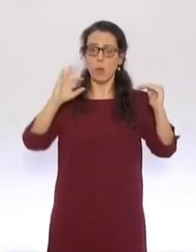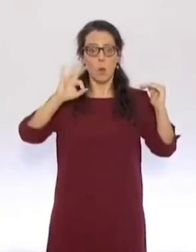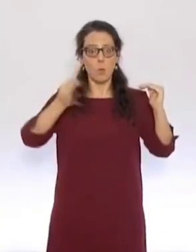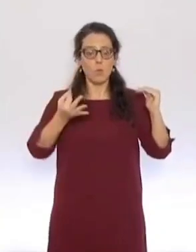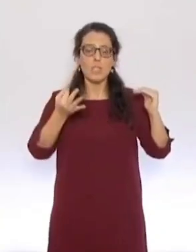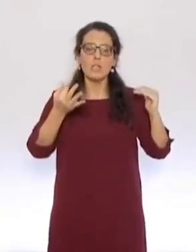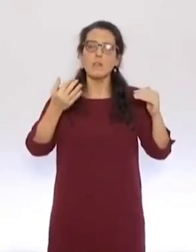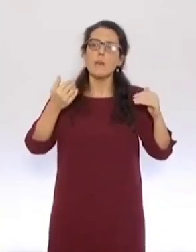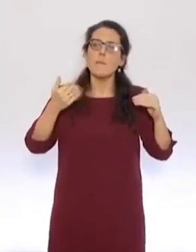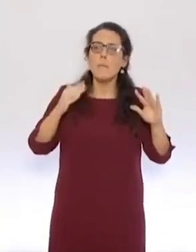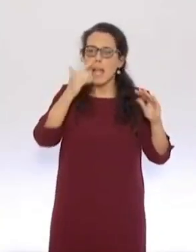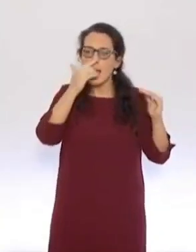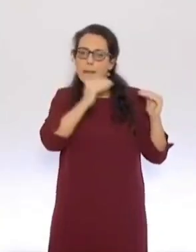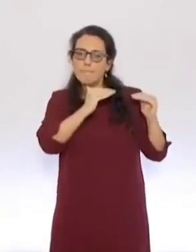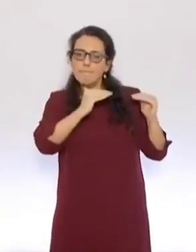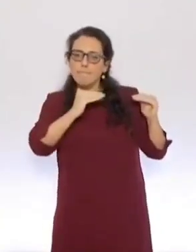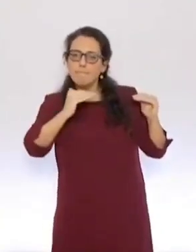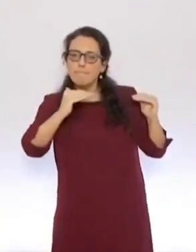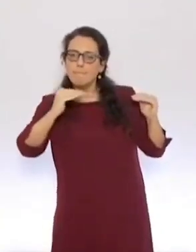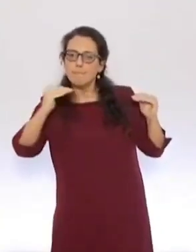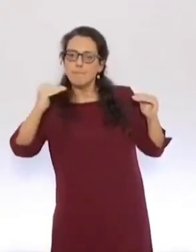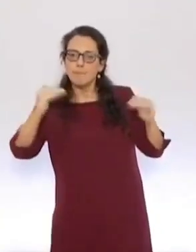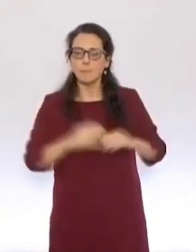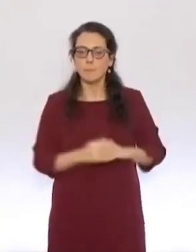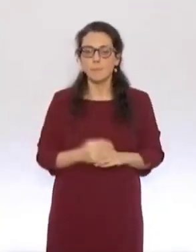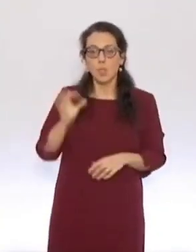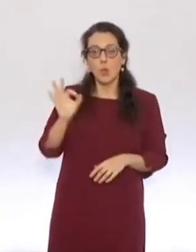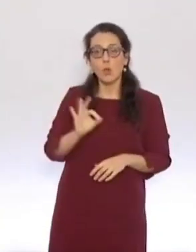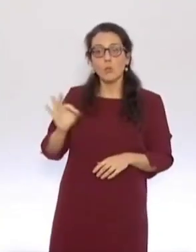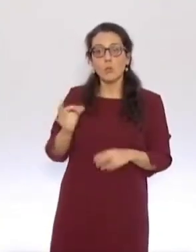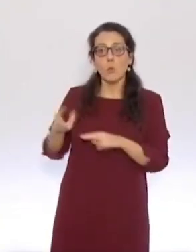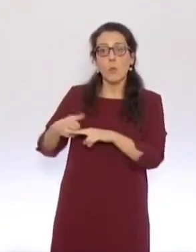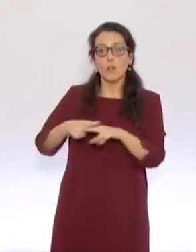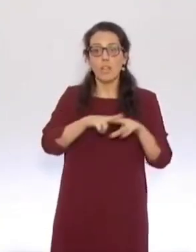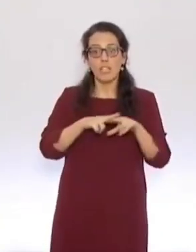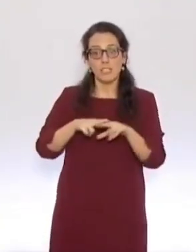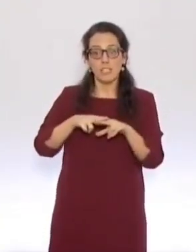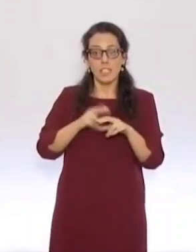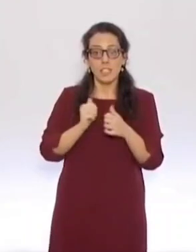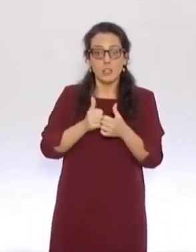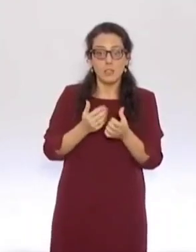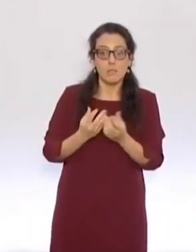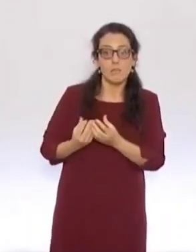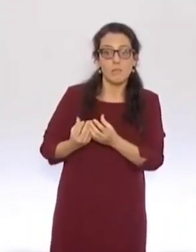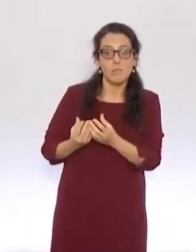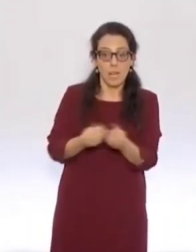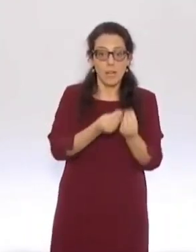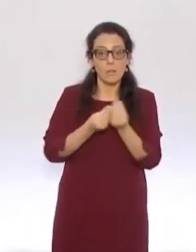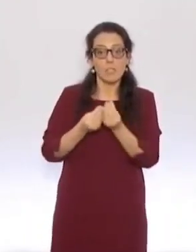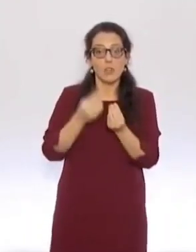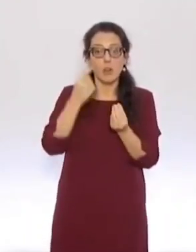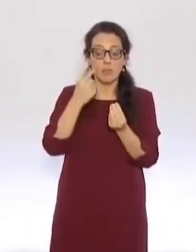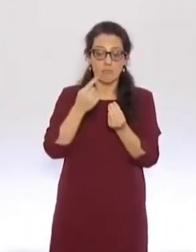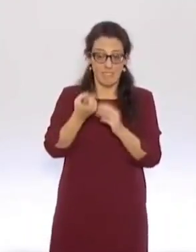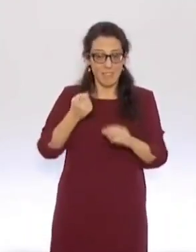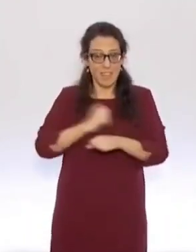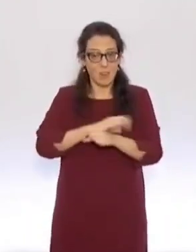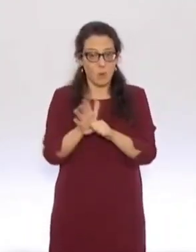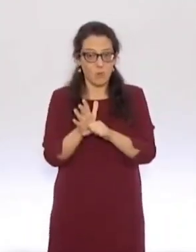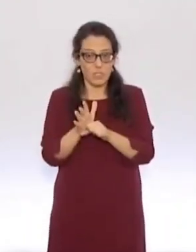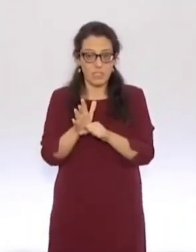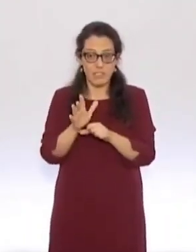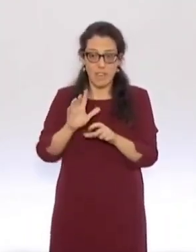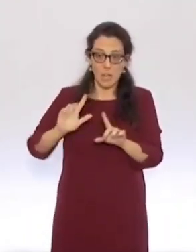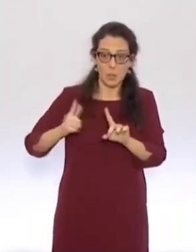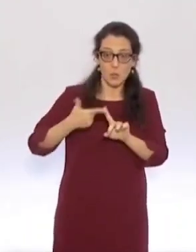sont relativement stables le taux de mortalité par habitant liait au virus est au cours de cette deuxième vague